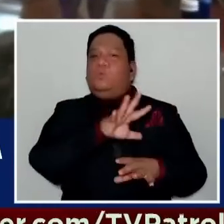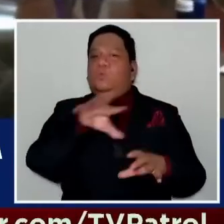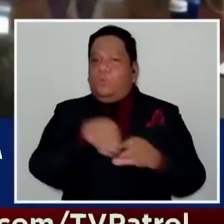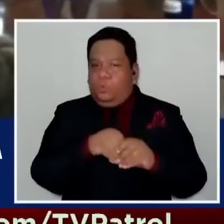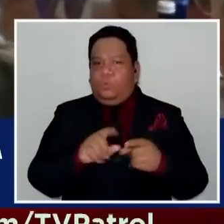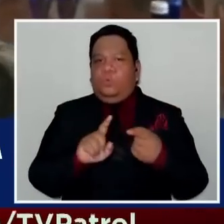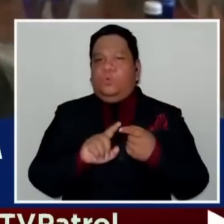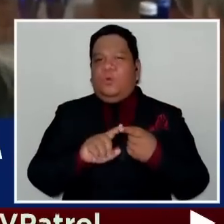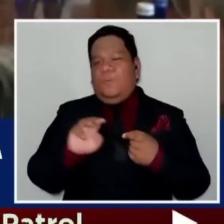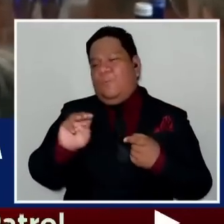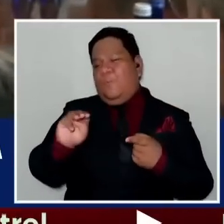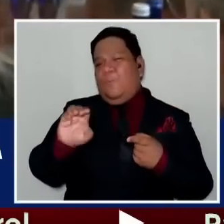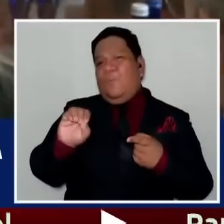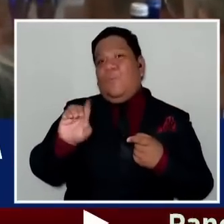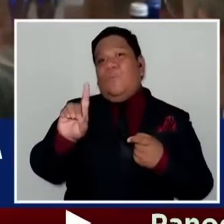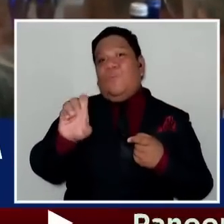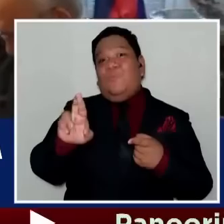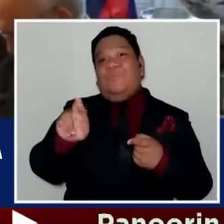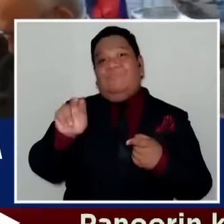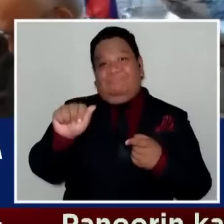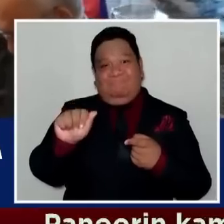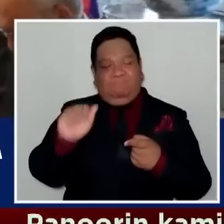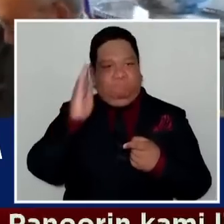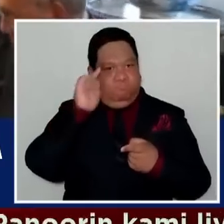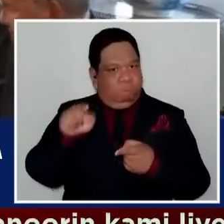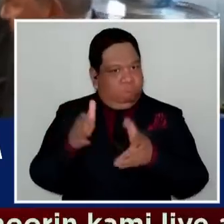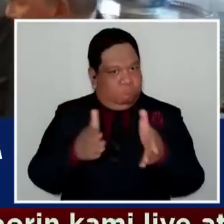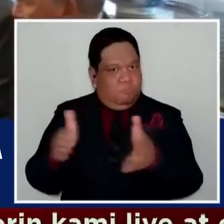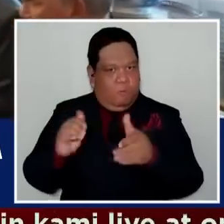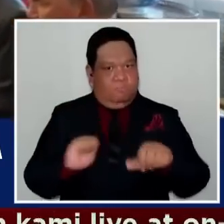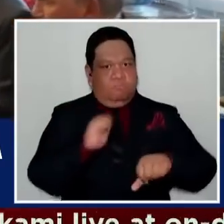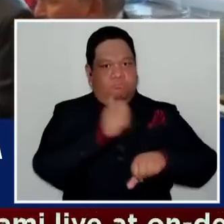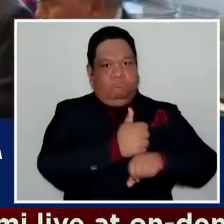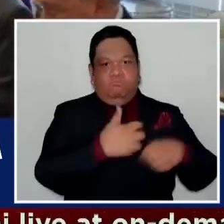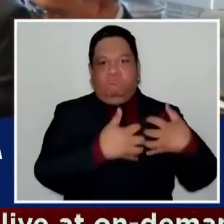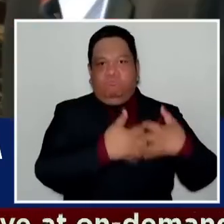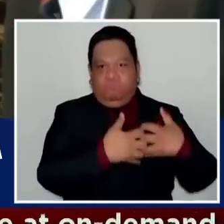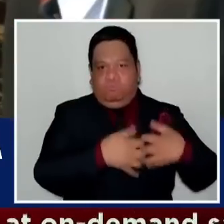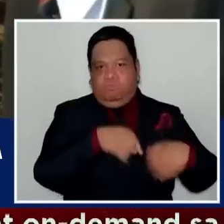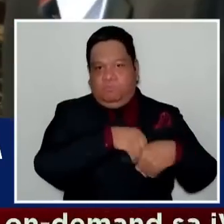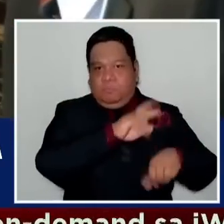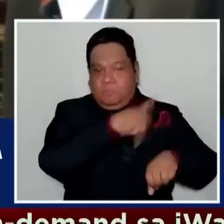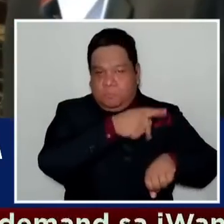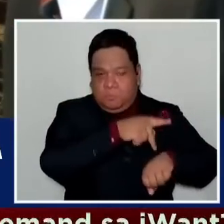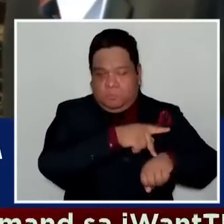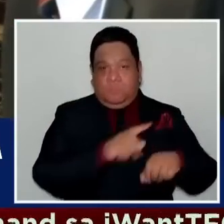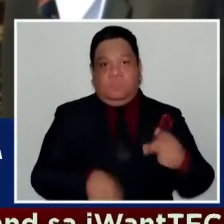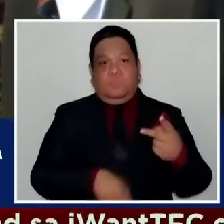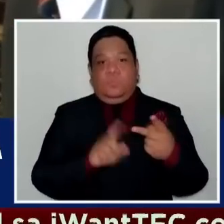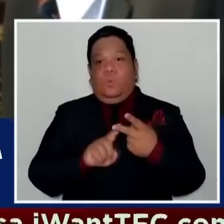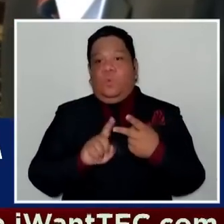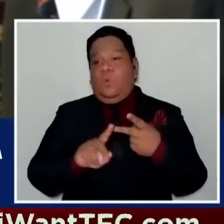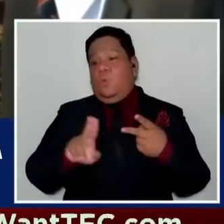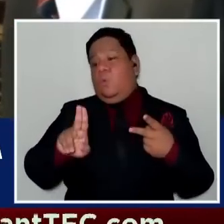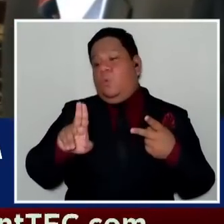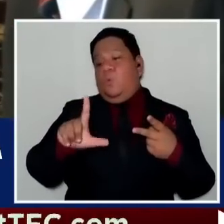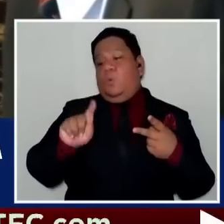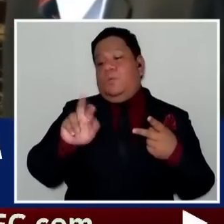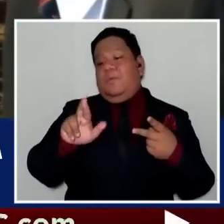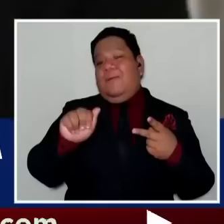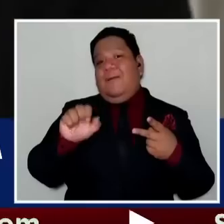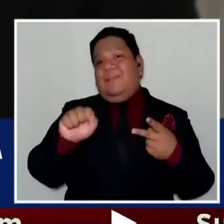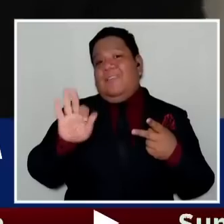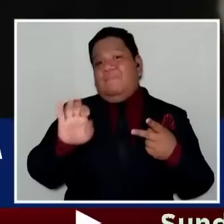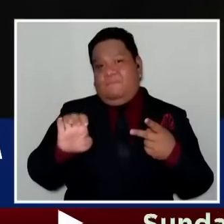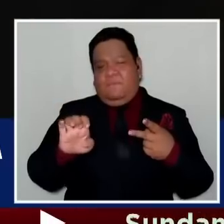na balak magtayo ng pasilidad sa Pilipinas at ang UltraSafe Nuclear Corporation na nagpahayag na interes na itayo sa bansa